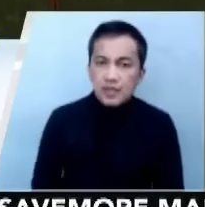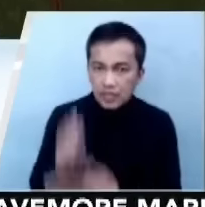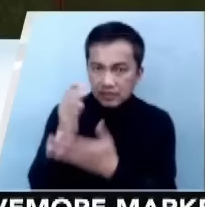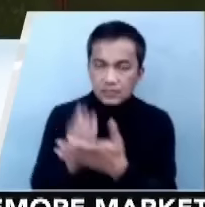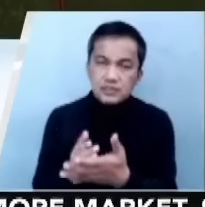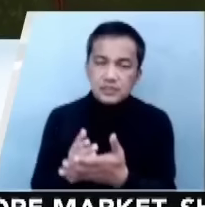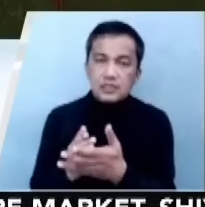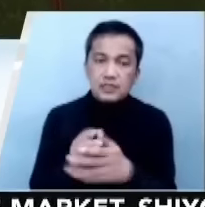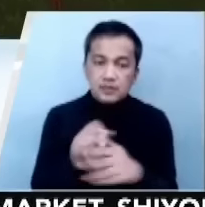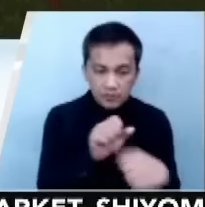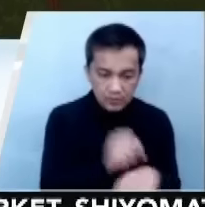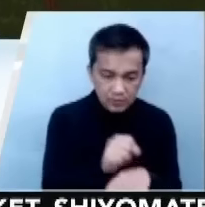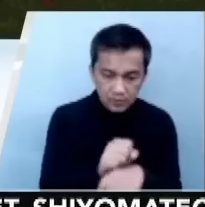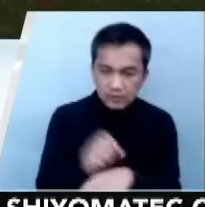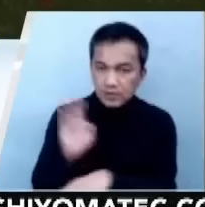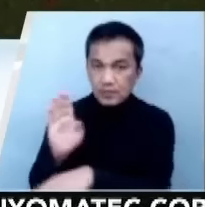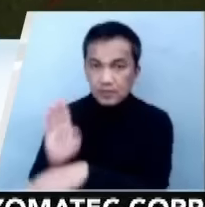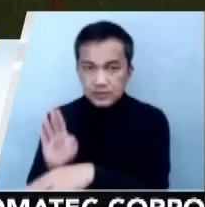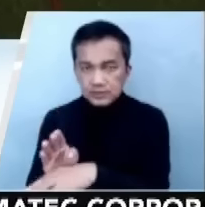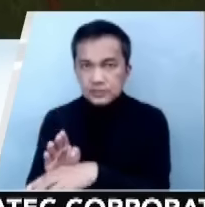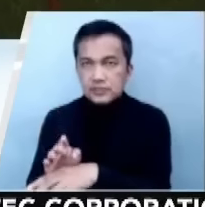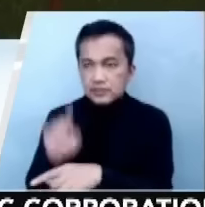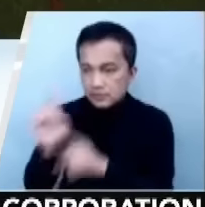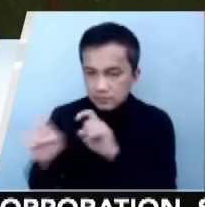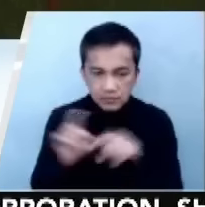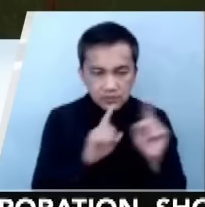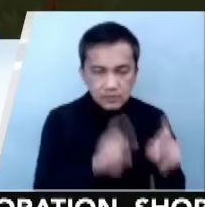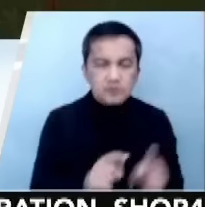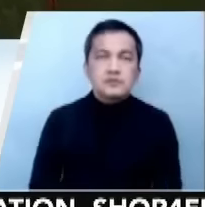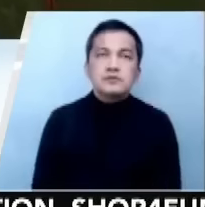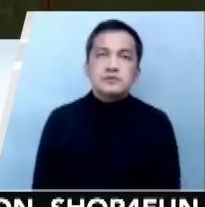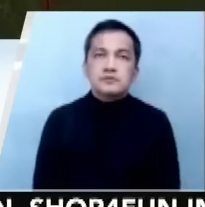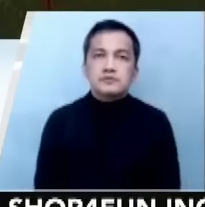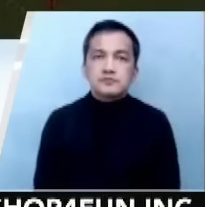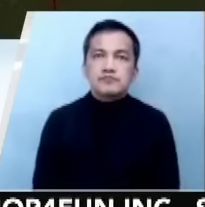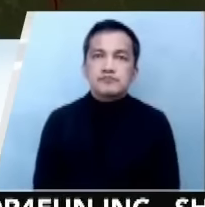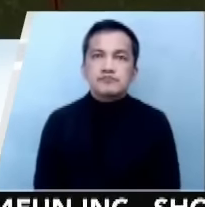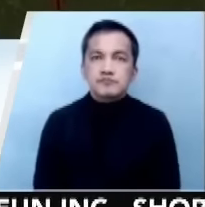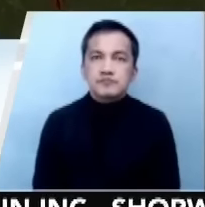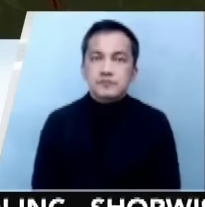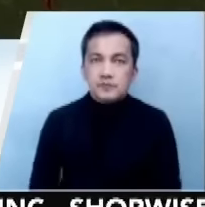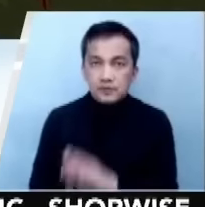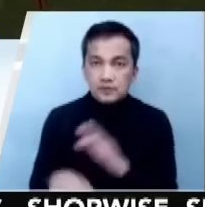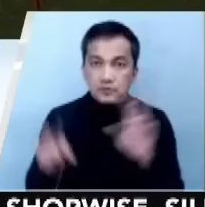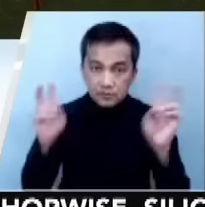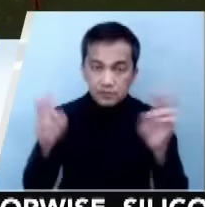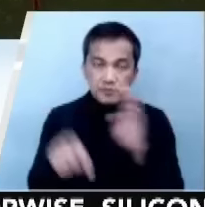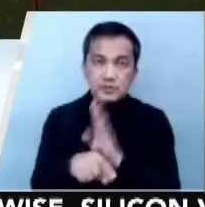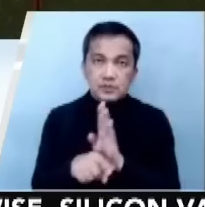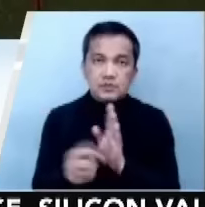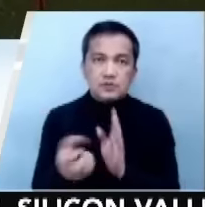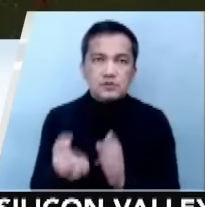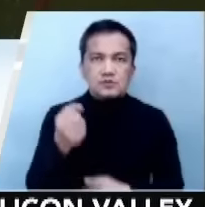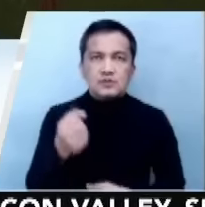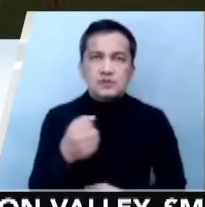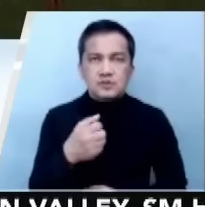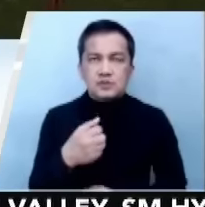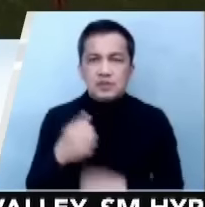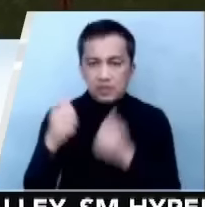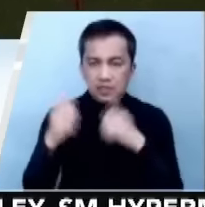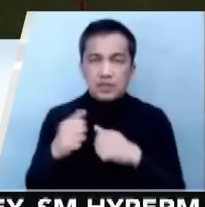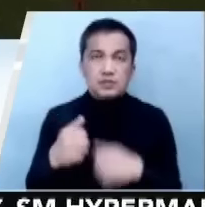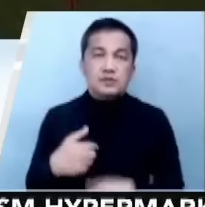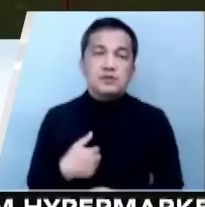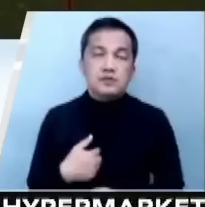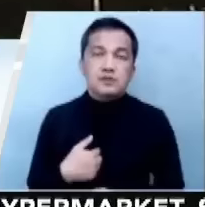na aming pinulsuhan. As business owner, medyo pabor din sa akin yun